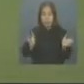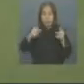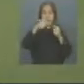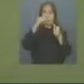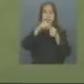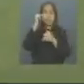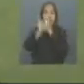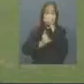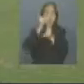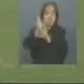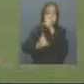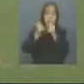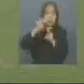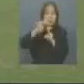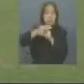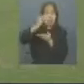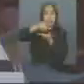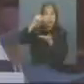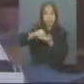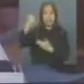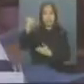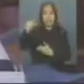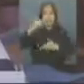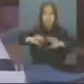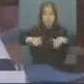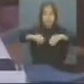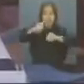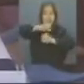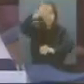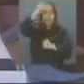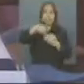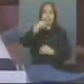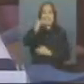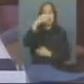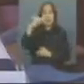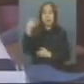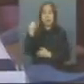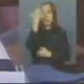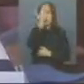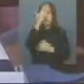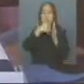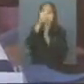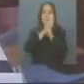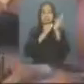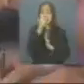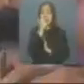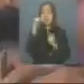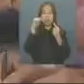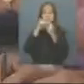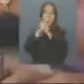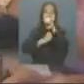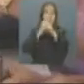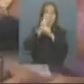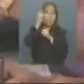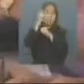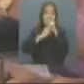งนามถวายพระพรจะได้รับแจกปฏิทินในหลวงหน้าปกสีแดงเนื่องจากวันขึ้นปีใหม่ปีนี้ตร